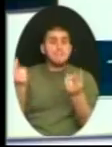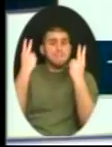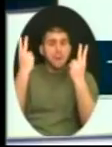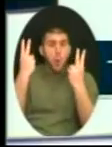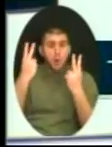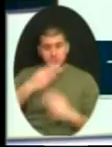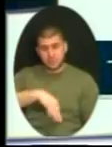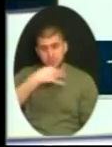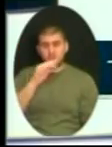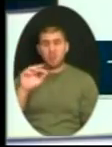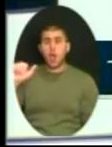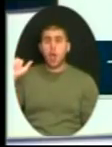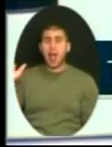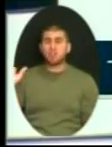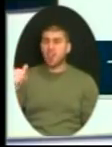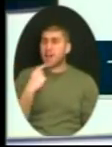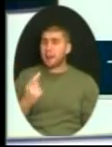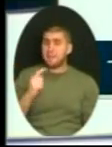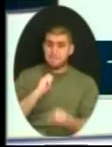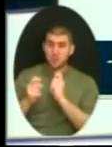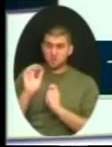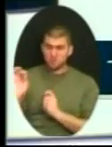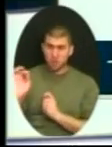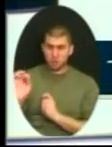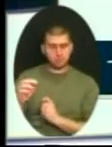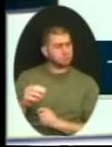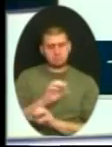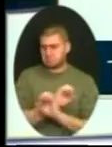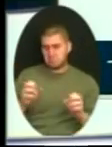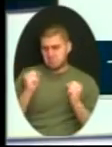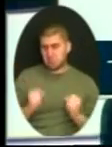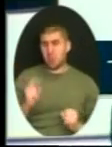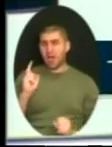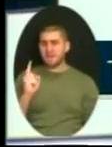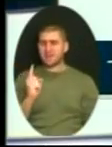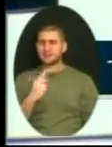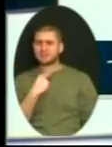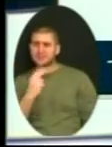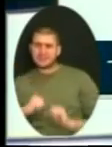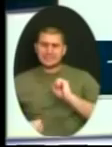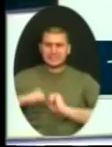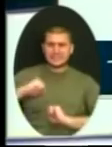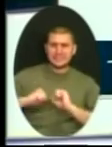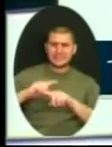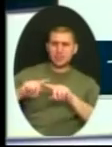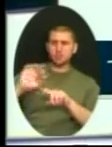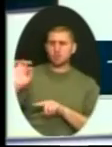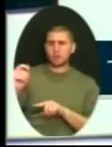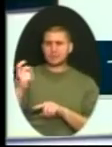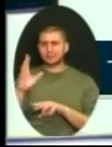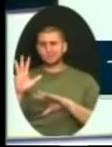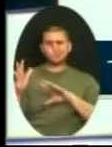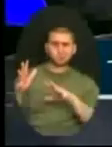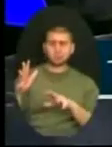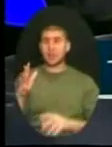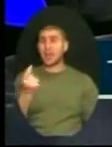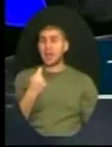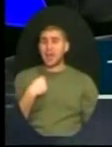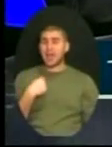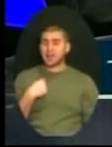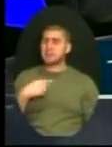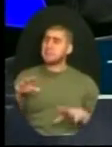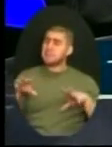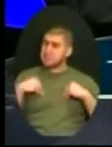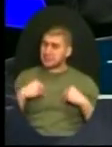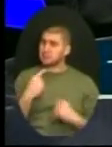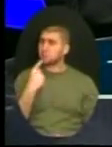של הדברים שאלשיך אמר ברעיון, 100% חותם עליהם. הטון שלו, הסגנון שלו, הוא ככה קצת קשה לעיכול. חותם על כל